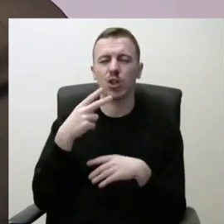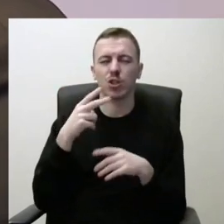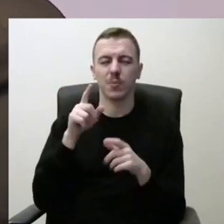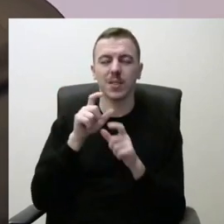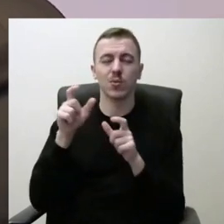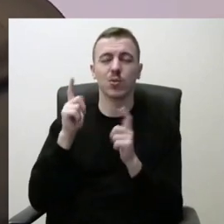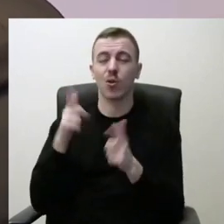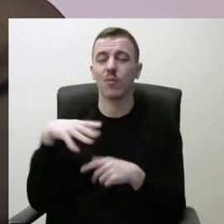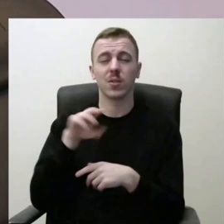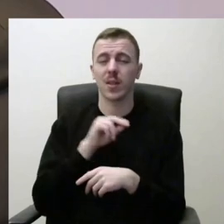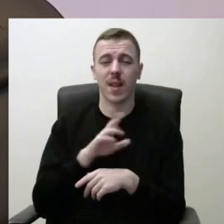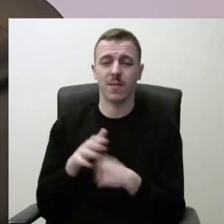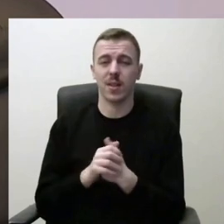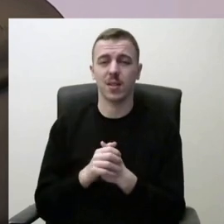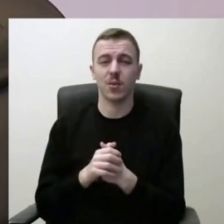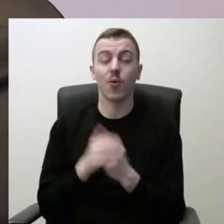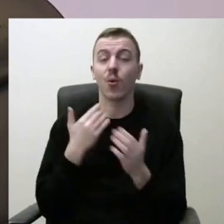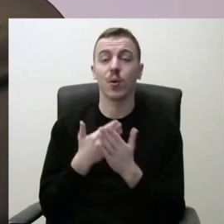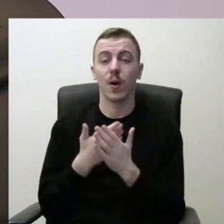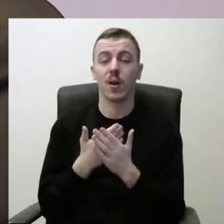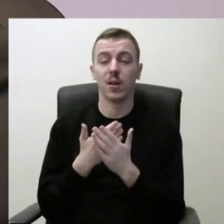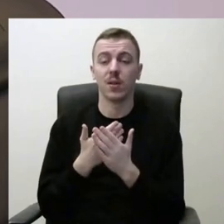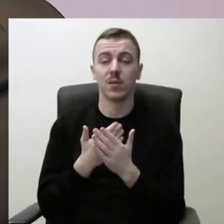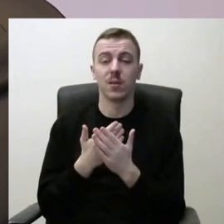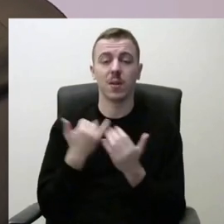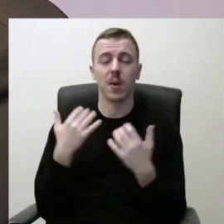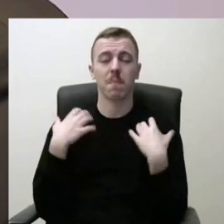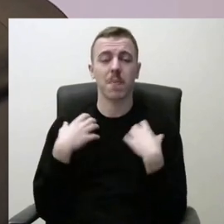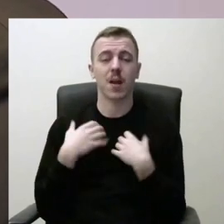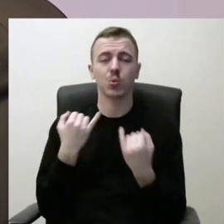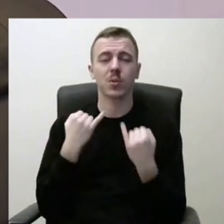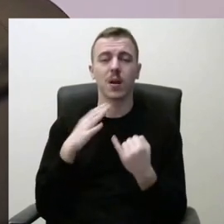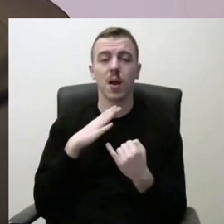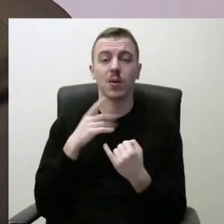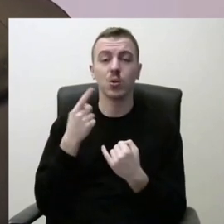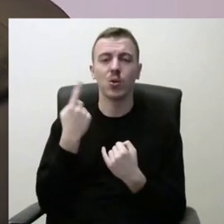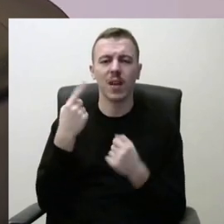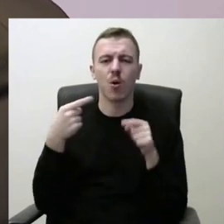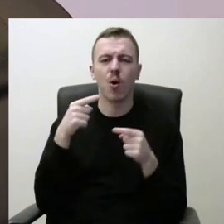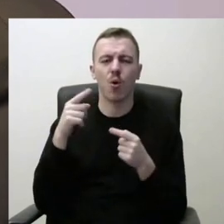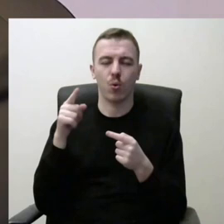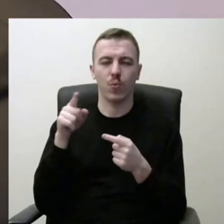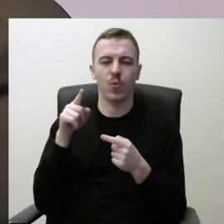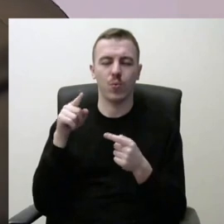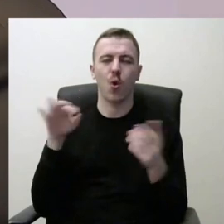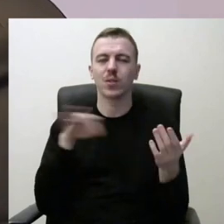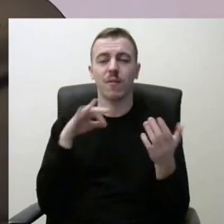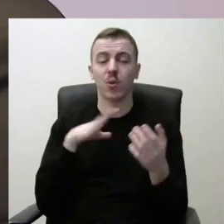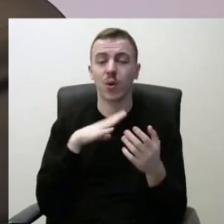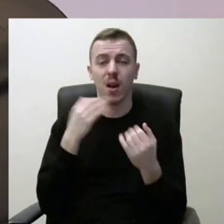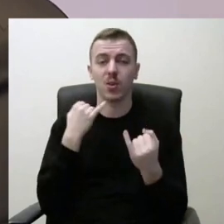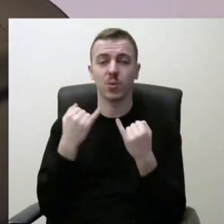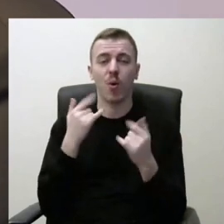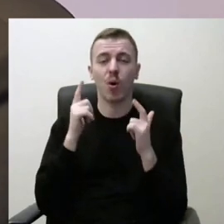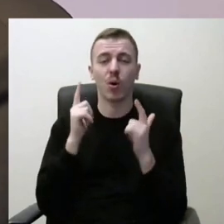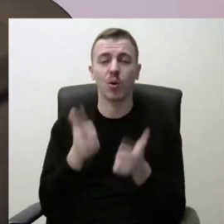visos neveiksnius. Nes šiandieną meras gali susikalbėti su vieninteliais oponentais, konservatoriais taryboje, o mechanizmas yra labai paprastas.